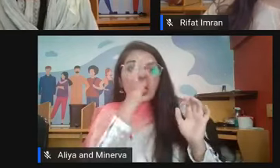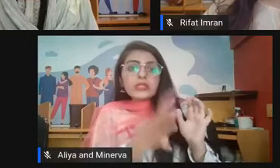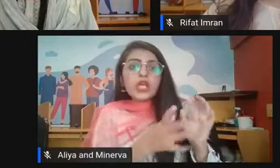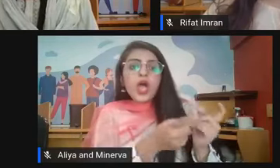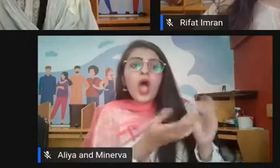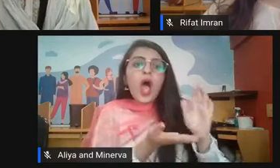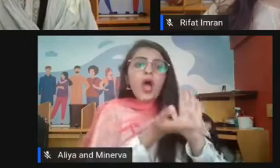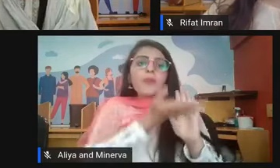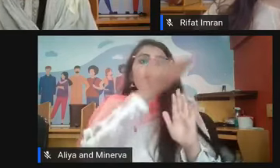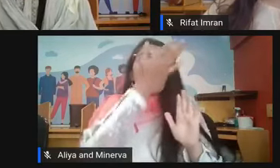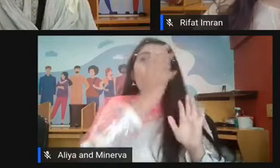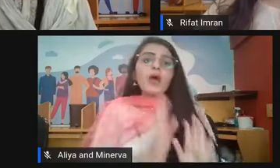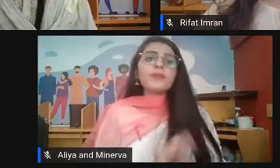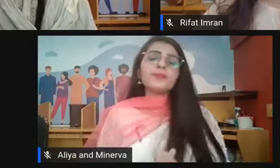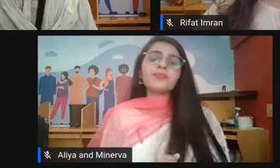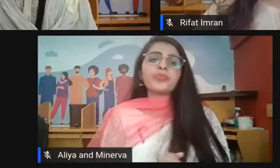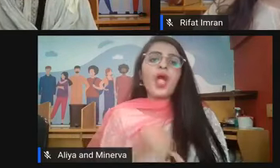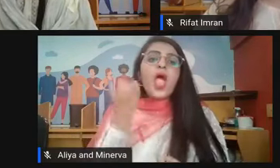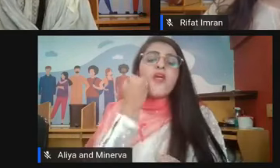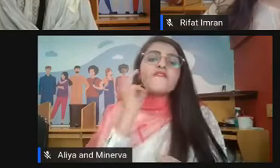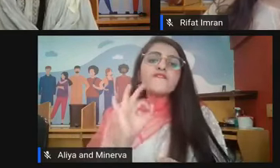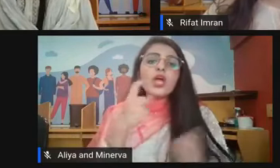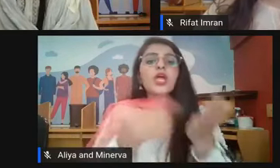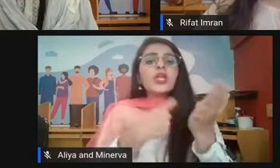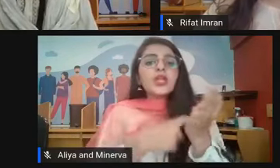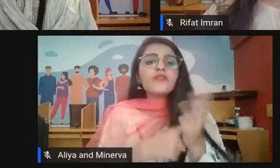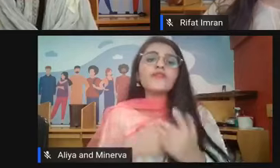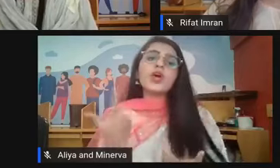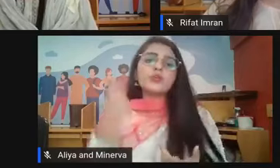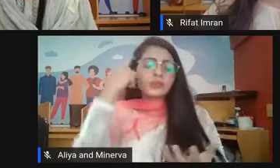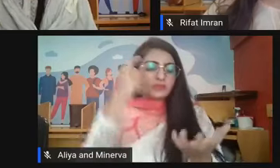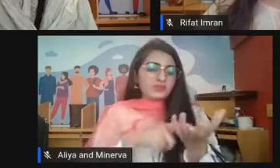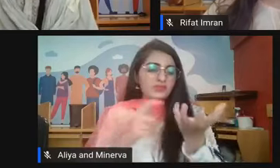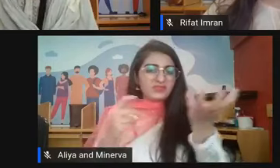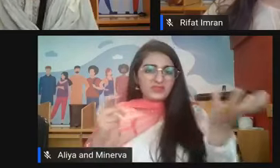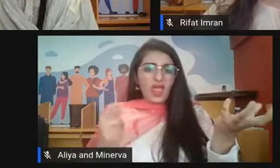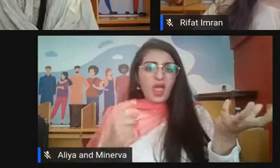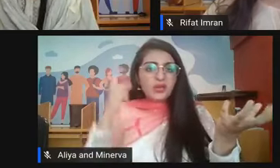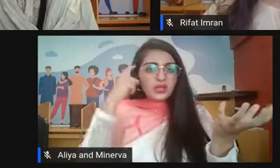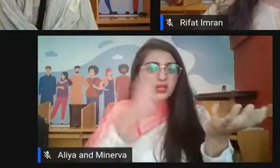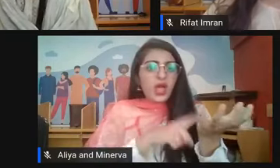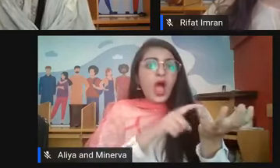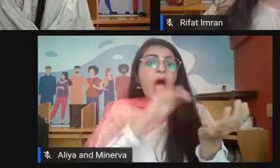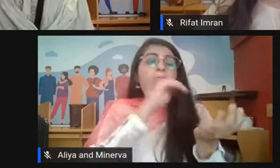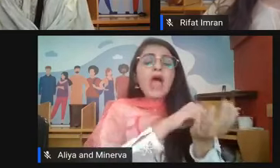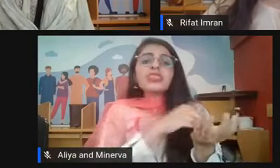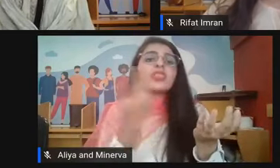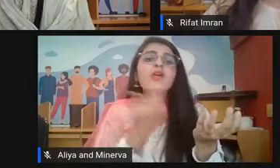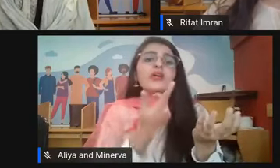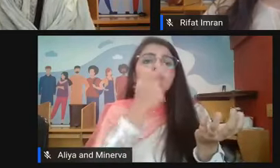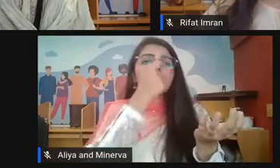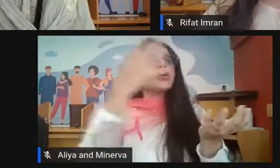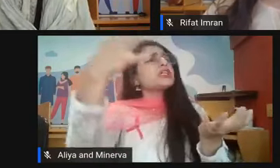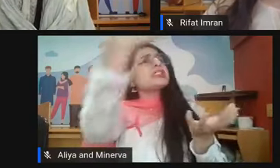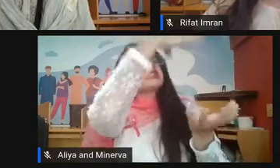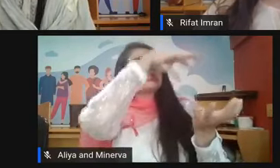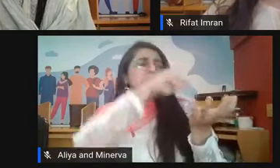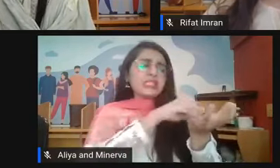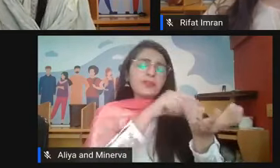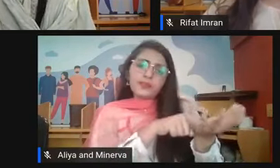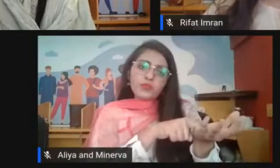आप यूँ समझ लें कि मेरे राइट हैंड पे एक वो पॉपुलेशन है जिसे ब्रेस्ट कैंसर हो सकता है, यानी कि एवरीबडी, ऑल ऑफ